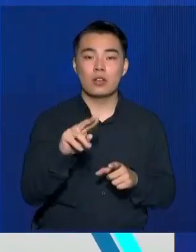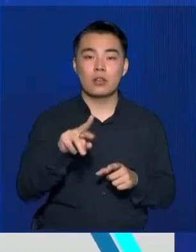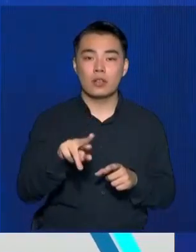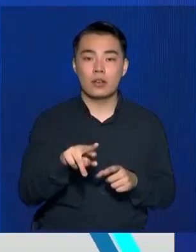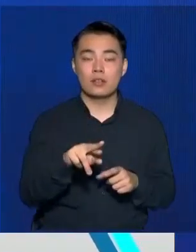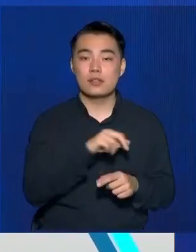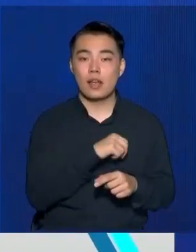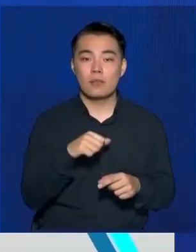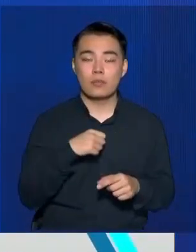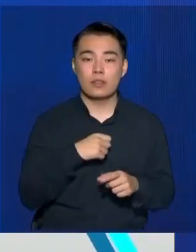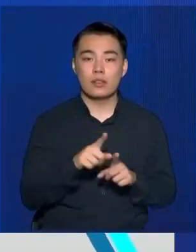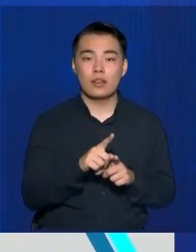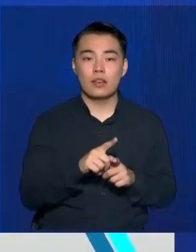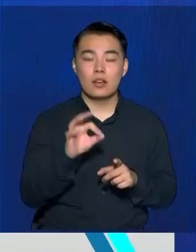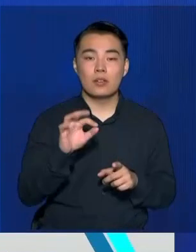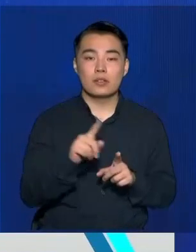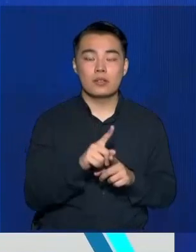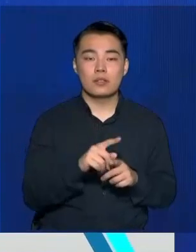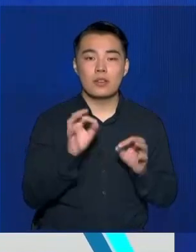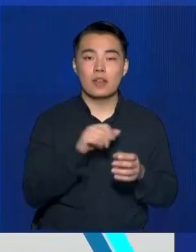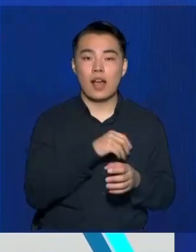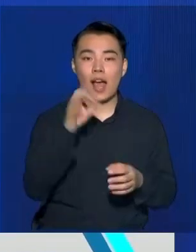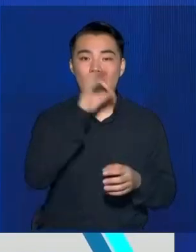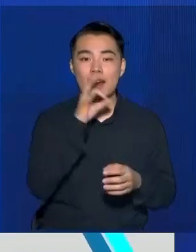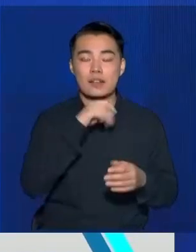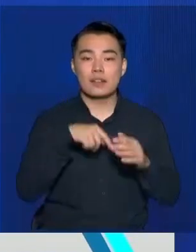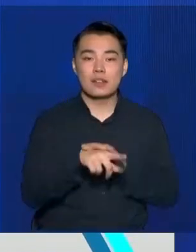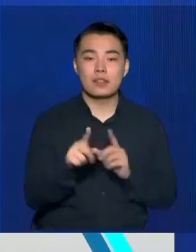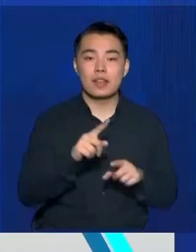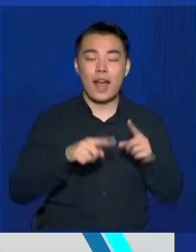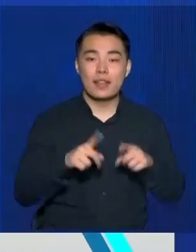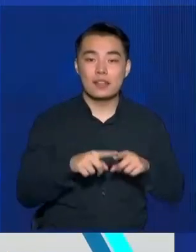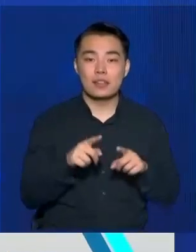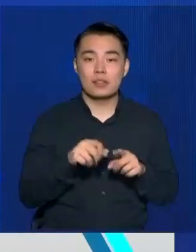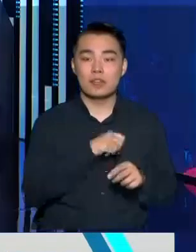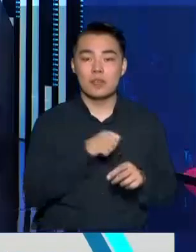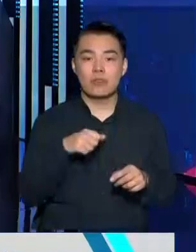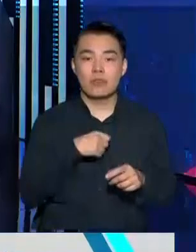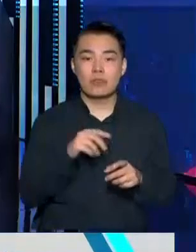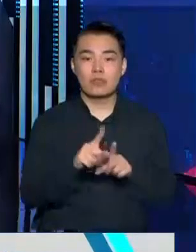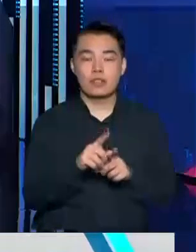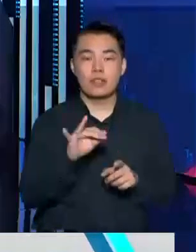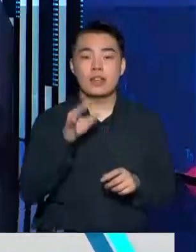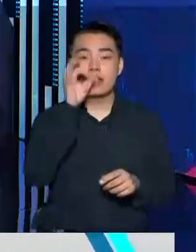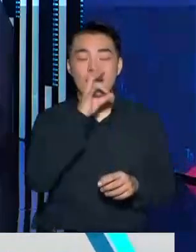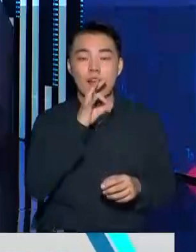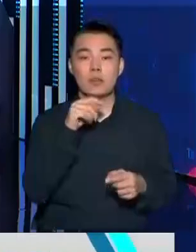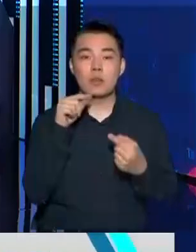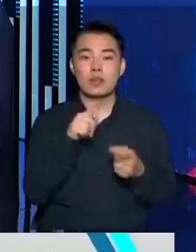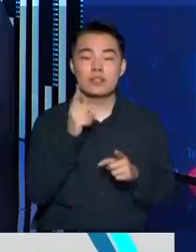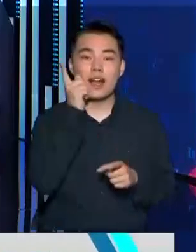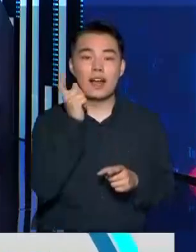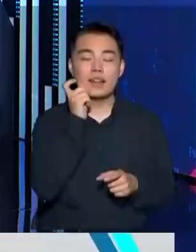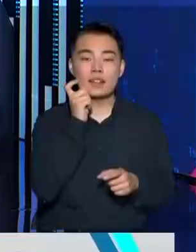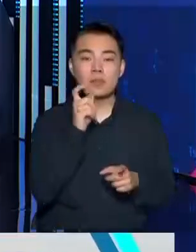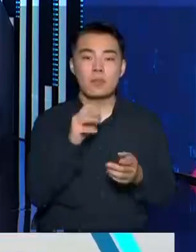это оригинальные лекарственные средства, то есть не дженерики, и лекарственные средства против сахарного